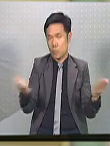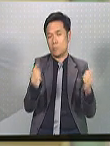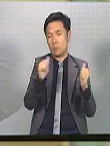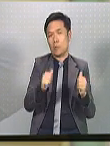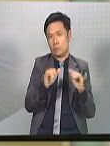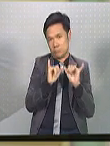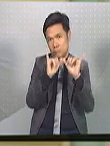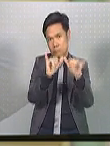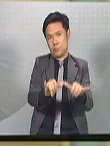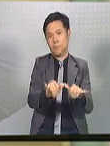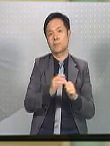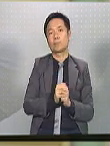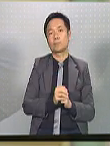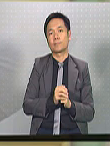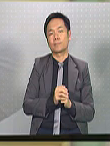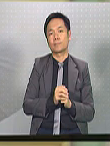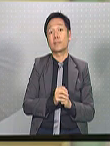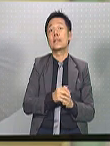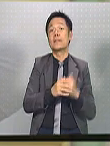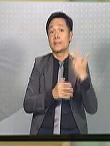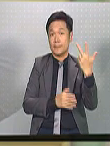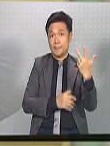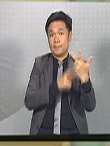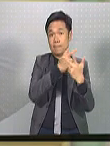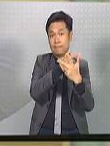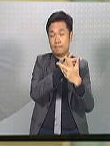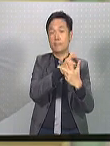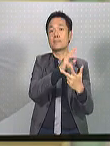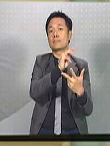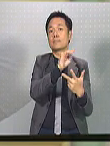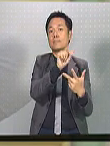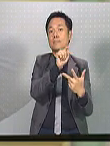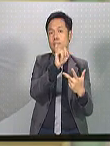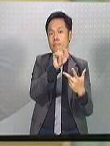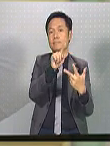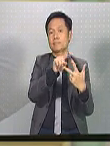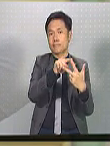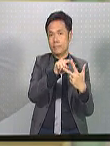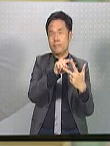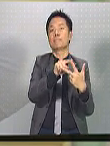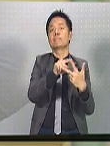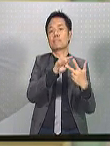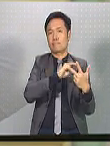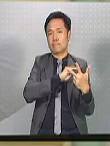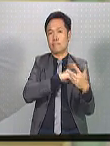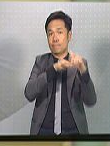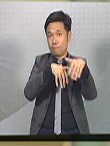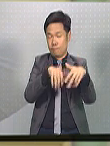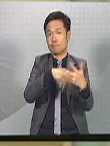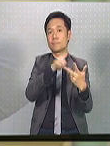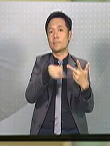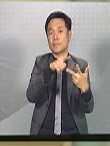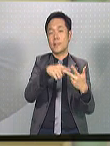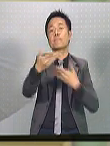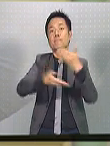dan tidak terganggu ada tiga Kementerian yang terlibat yaitu Miti sendiri Kementerian Pertanian dan juga Kementerian Perdagangan